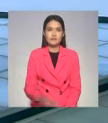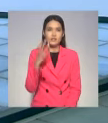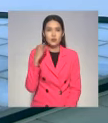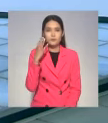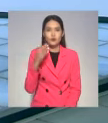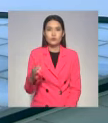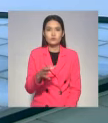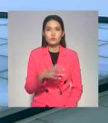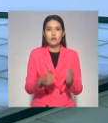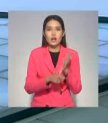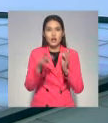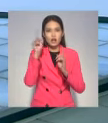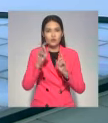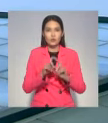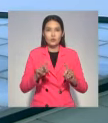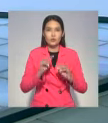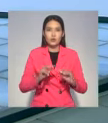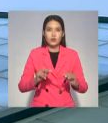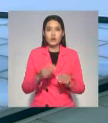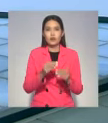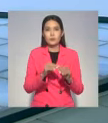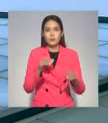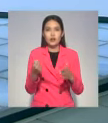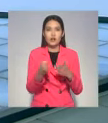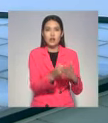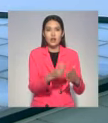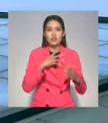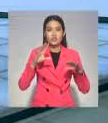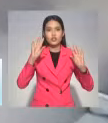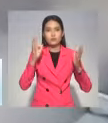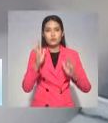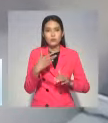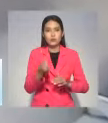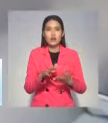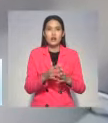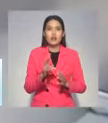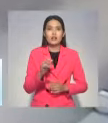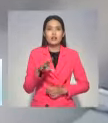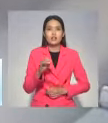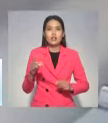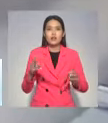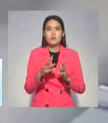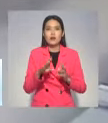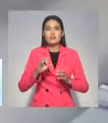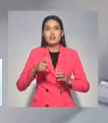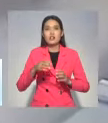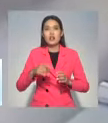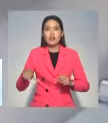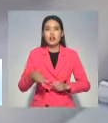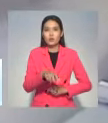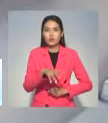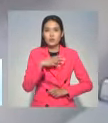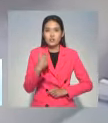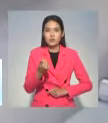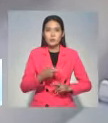Алматы облысында 6-шы сынып оқушысын көлік қағып кетті. Оқиға Кеңдала ауылындағы Бәйтерек Талғар тас жолында болды.